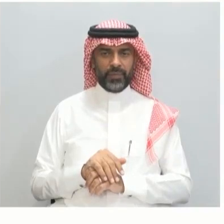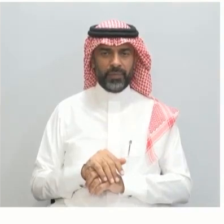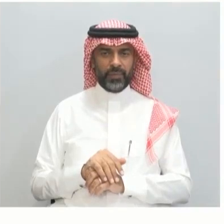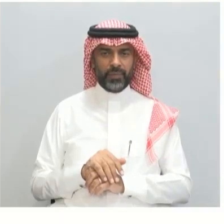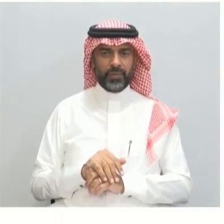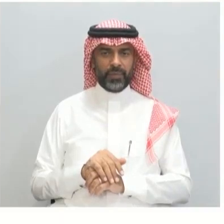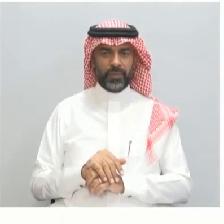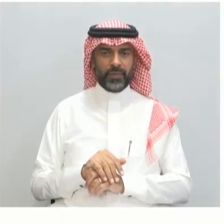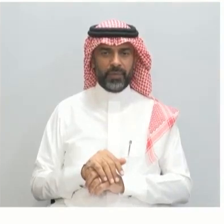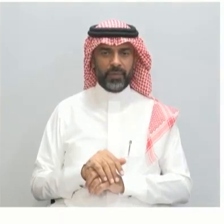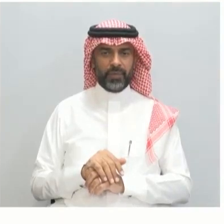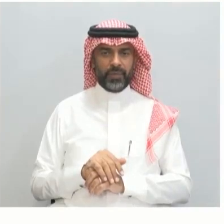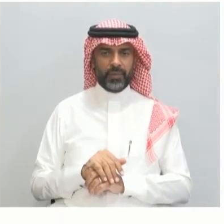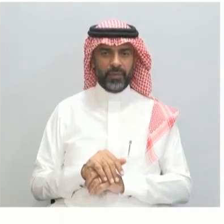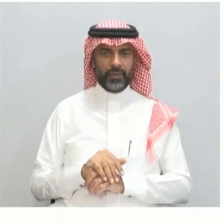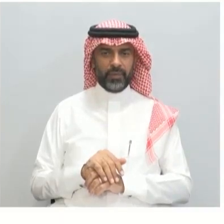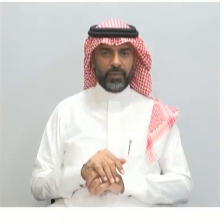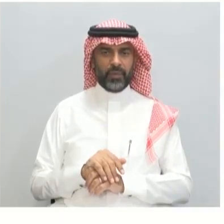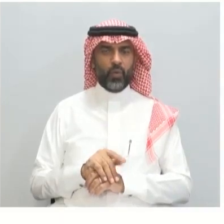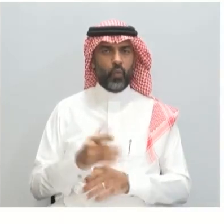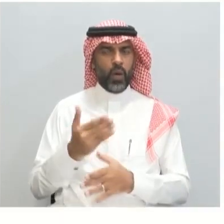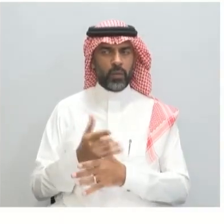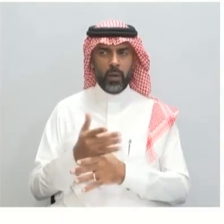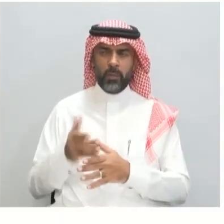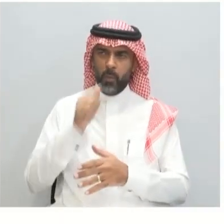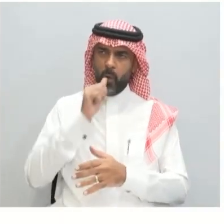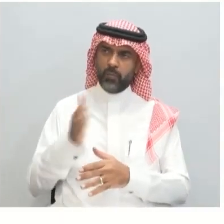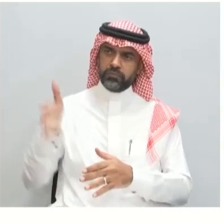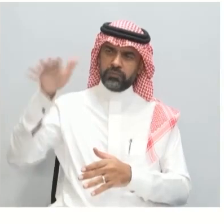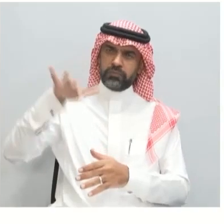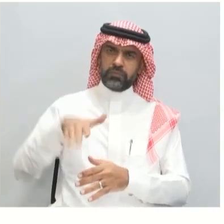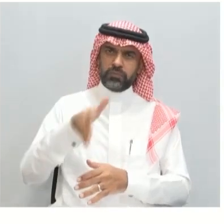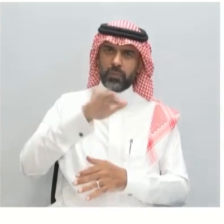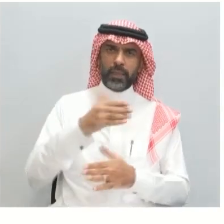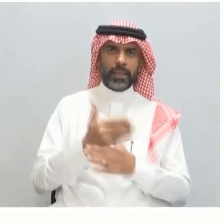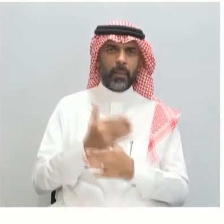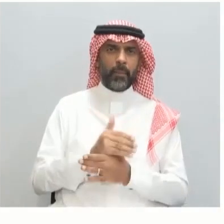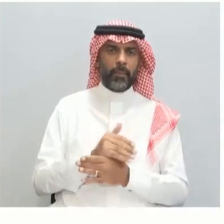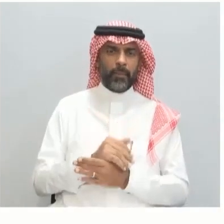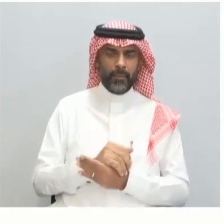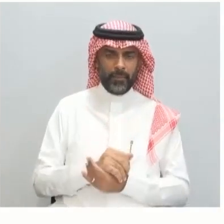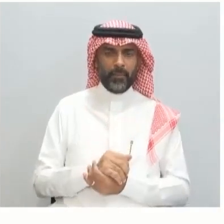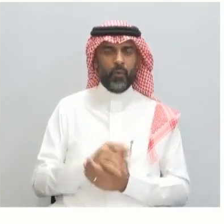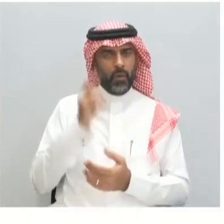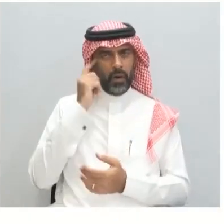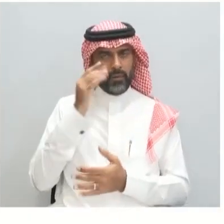الامواج والاسباب والمؤثرات الت تؤثر على امواج البحار